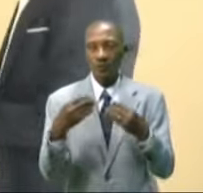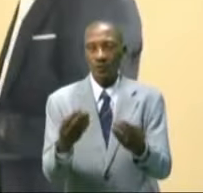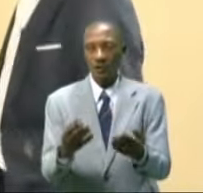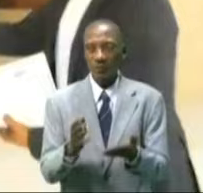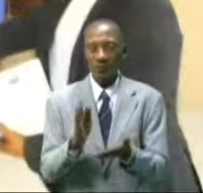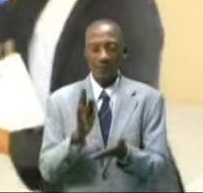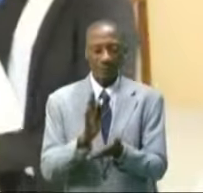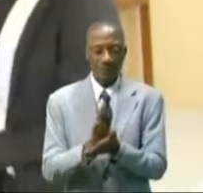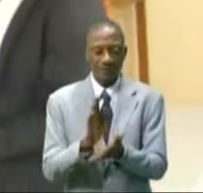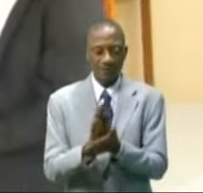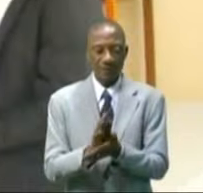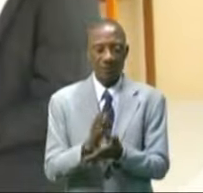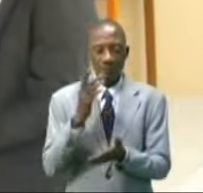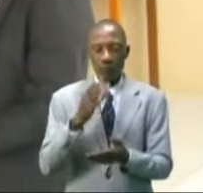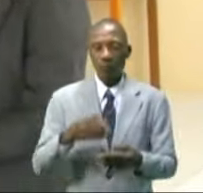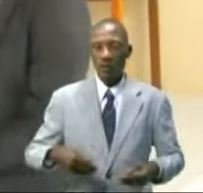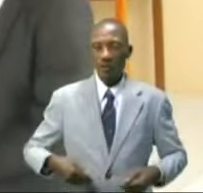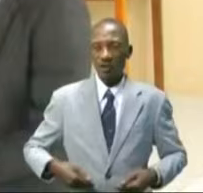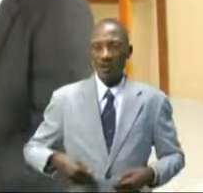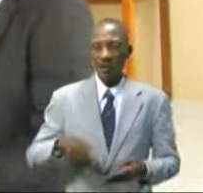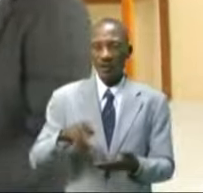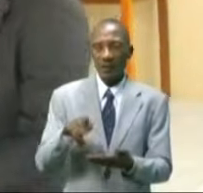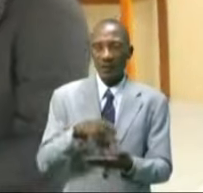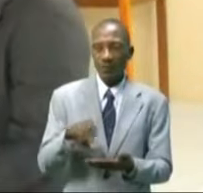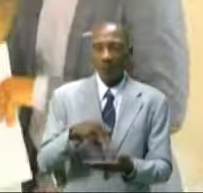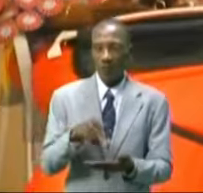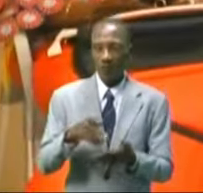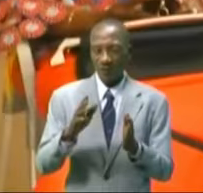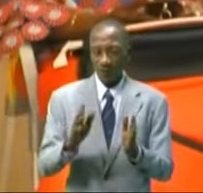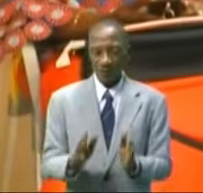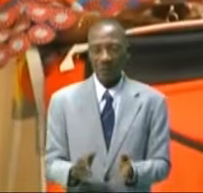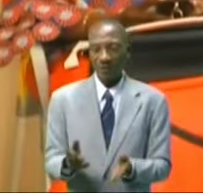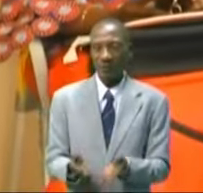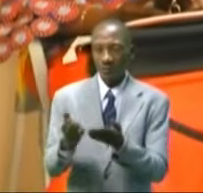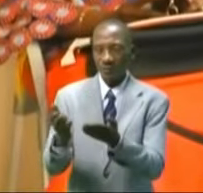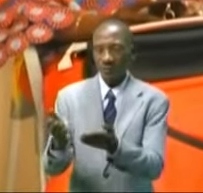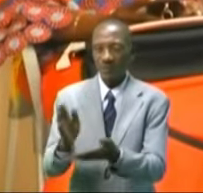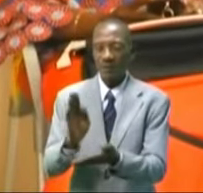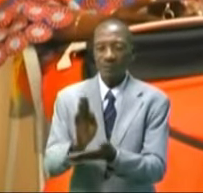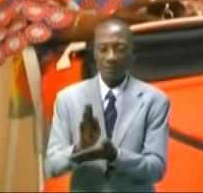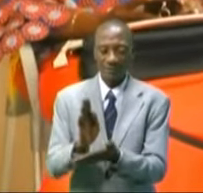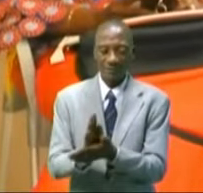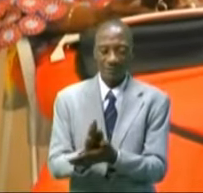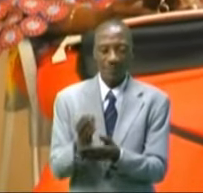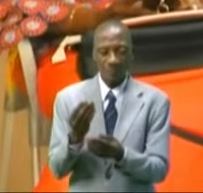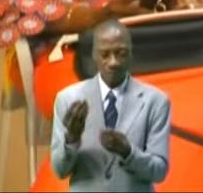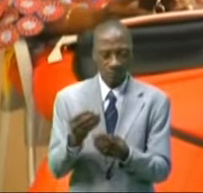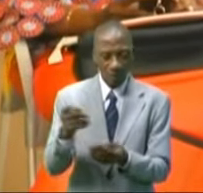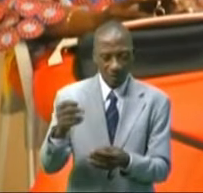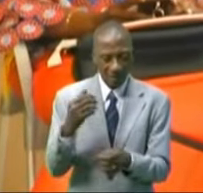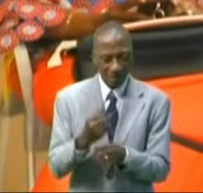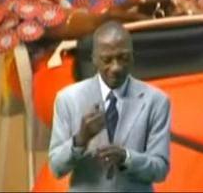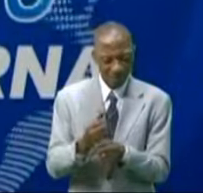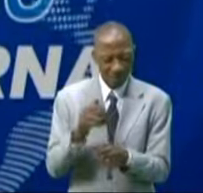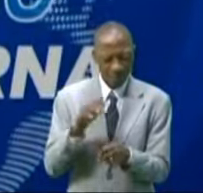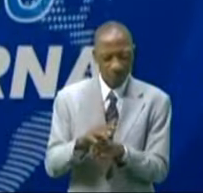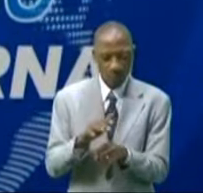de jeunes professionnels JPO en sigle. Cela en présence des autorités